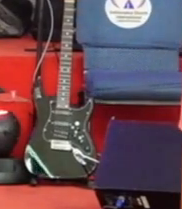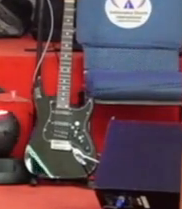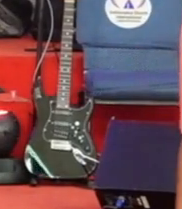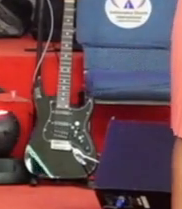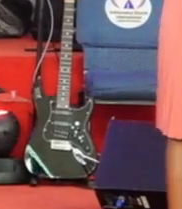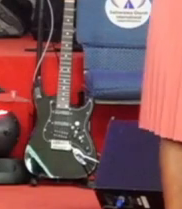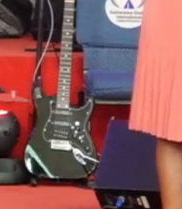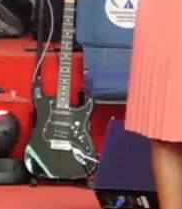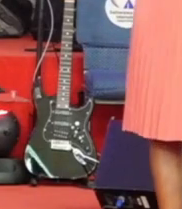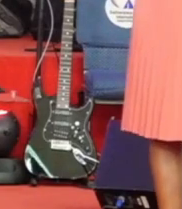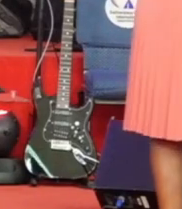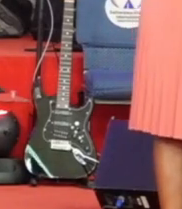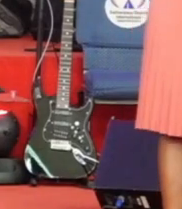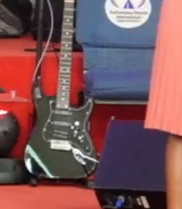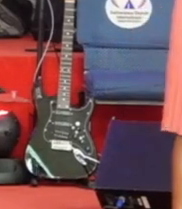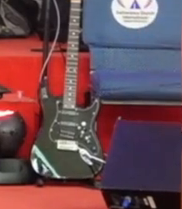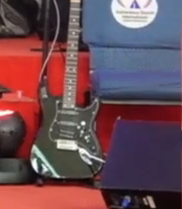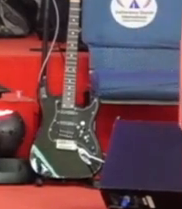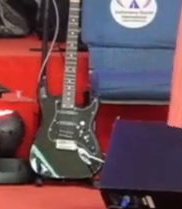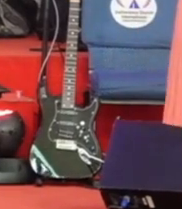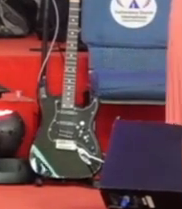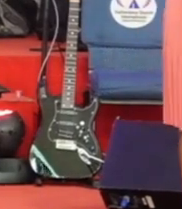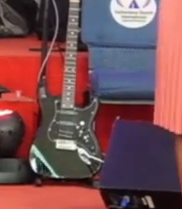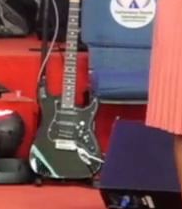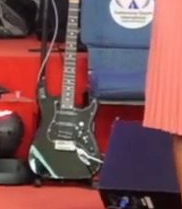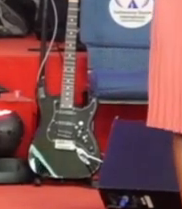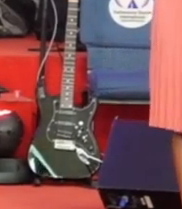Ana mali nyingi. Our God is very rich.